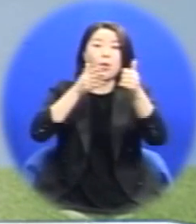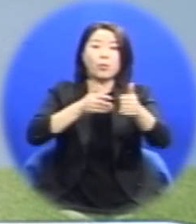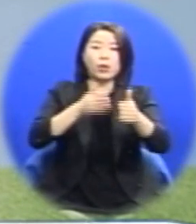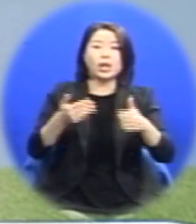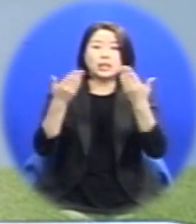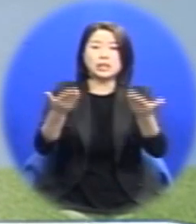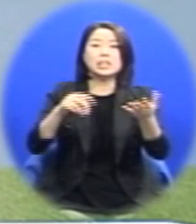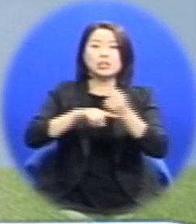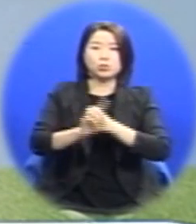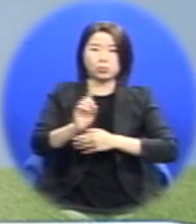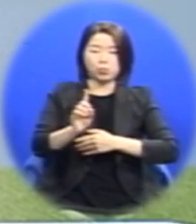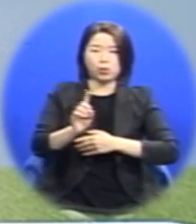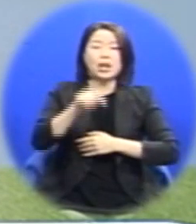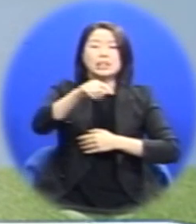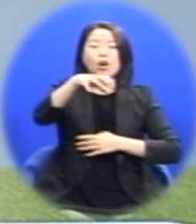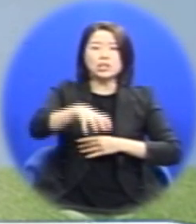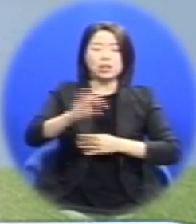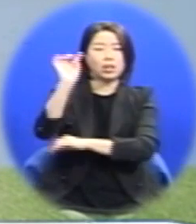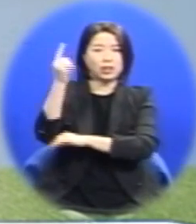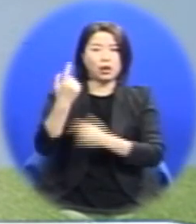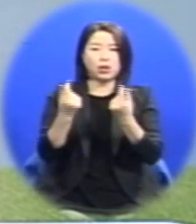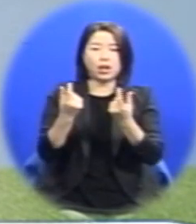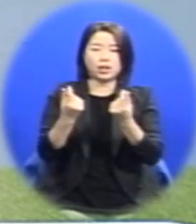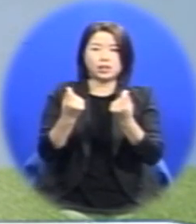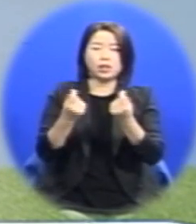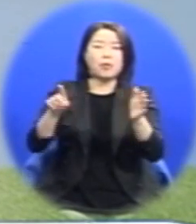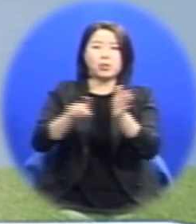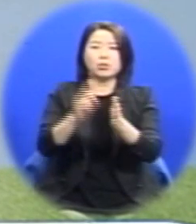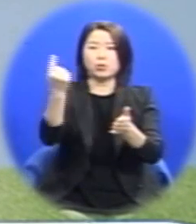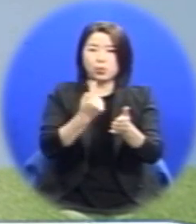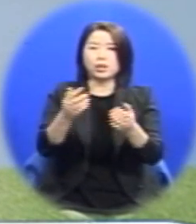권해드리는 이유는 거기서 다윗과 같은 믿음이 오기 때문입니다.